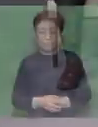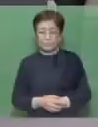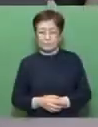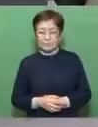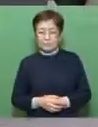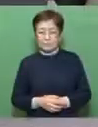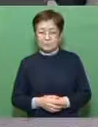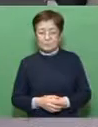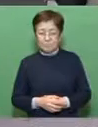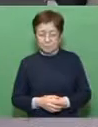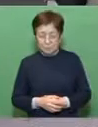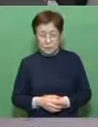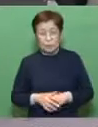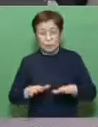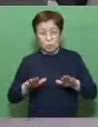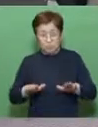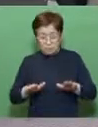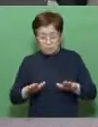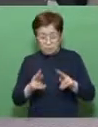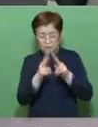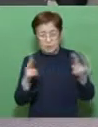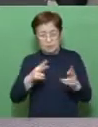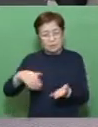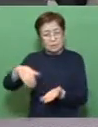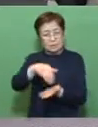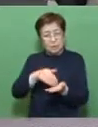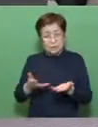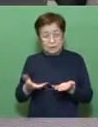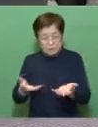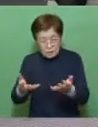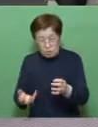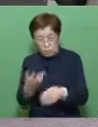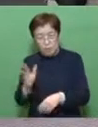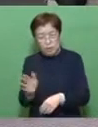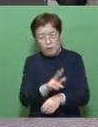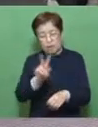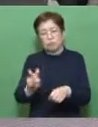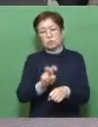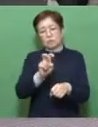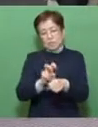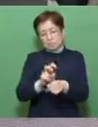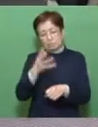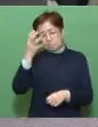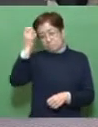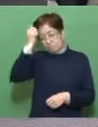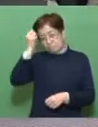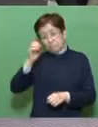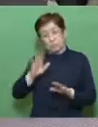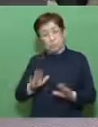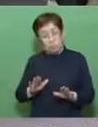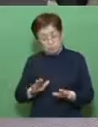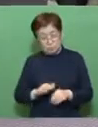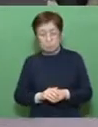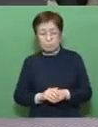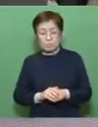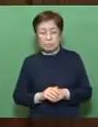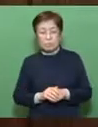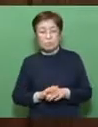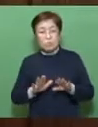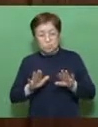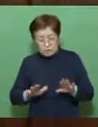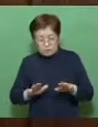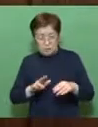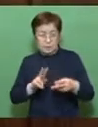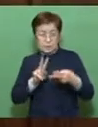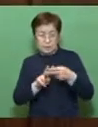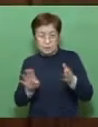えさて今年は阪神淡路大震災からま20年という節目の年にあたるわけなんですがえこの年にあたって知事が